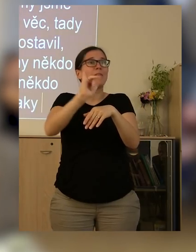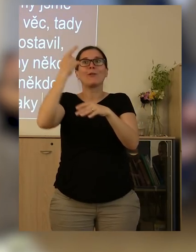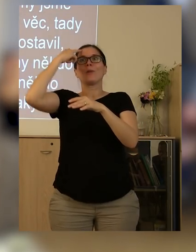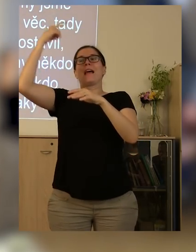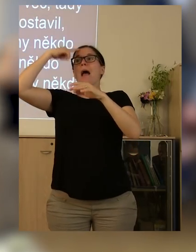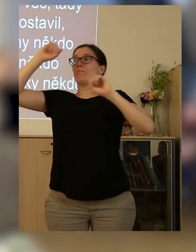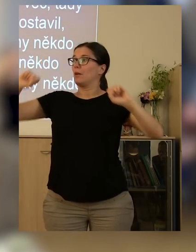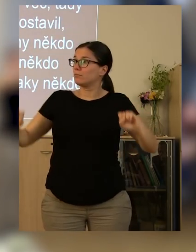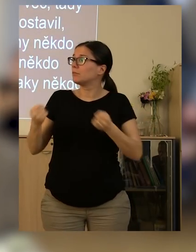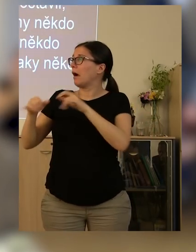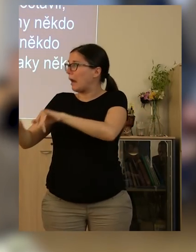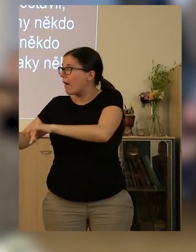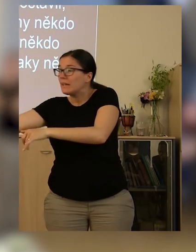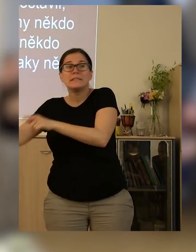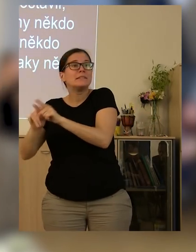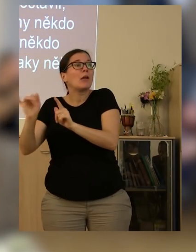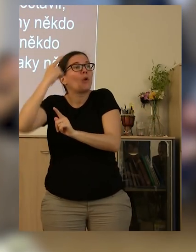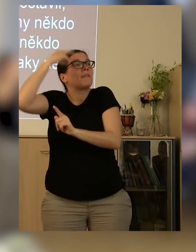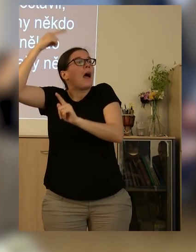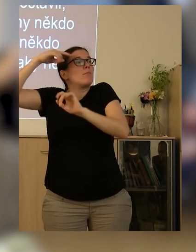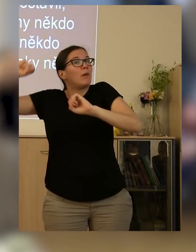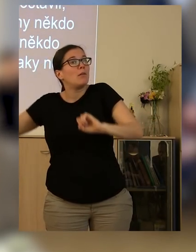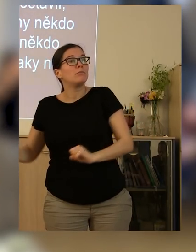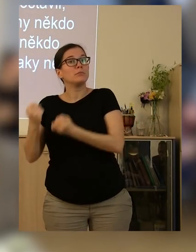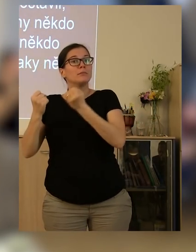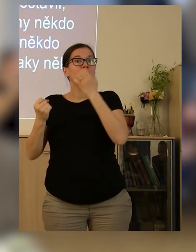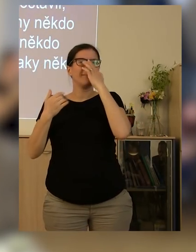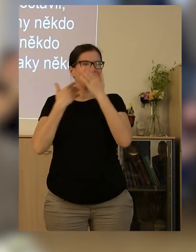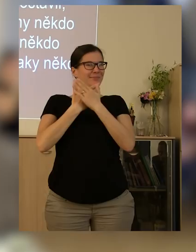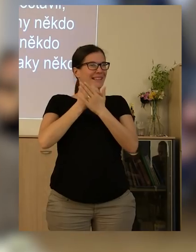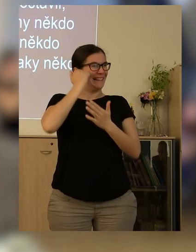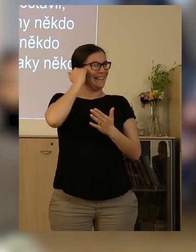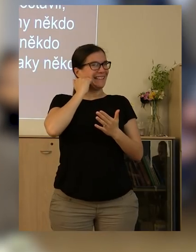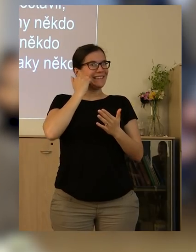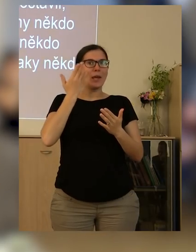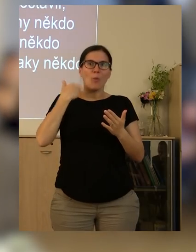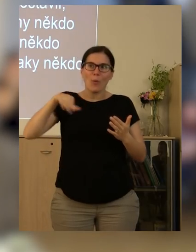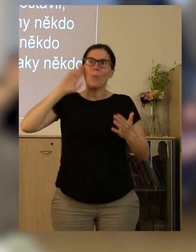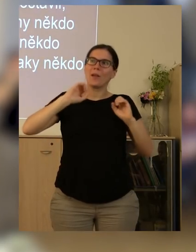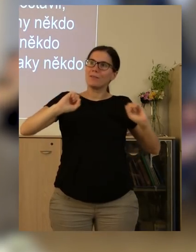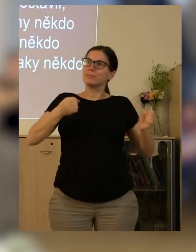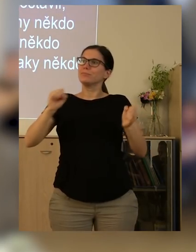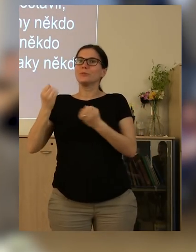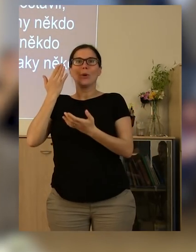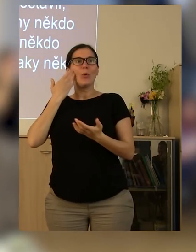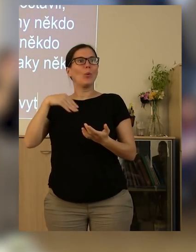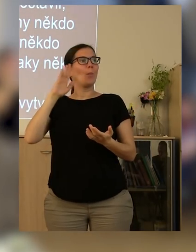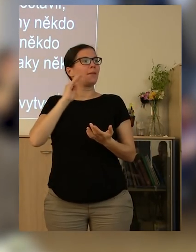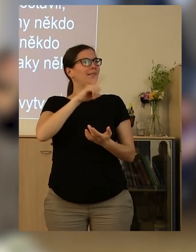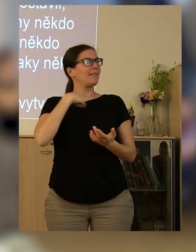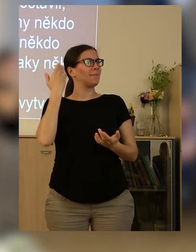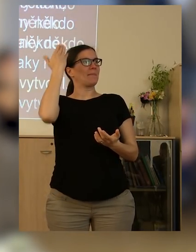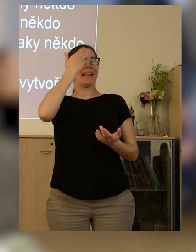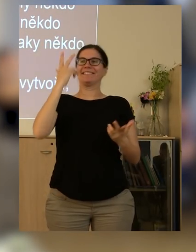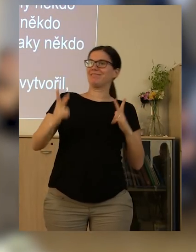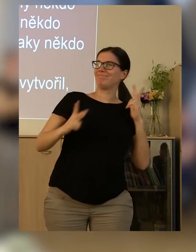ty klávesnice, taky někdo vytvořil. My jsme vlastně obrovsky mocný bytosti, aspoň tak si to myslíme, zhruba podobně, jako si to